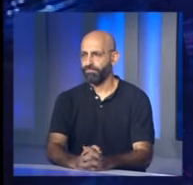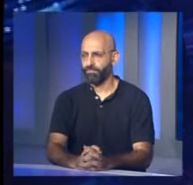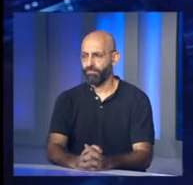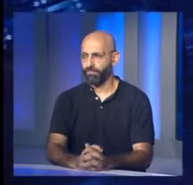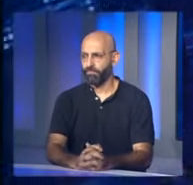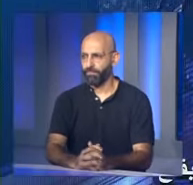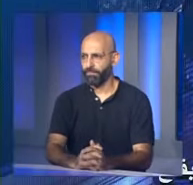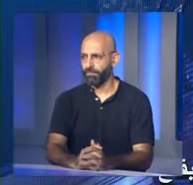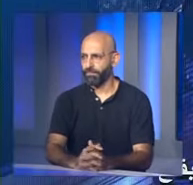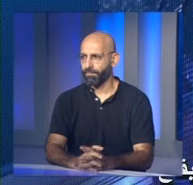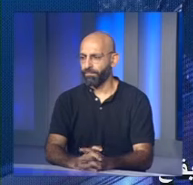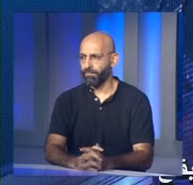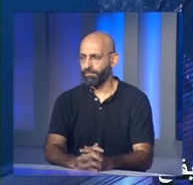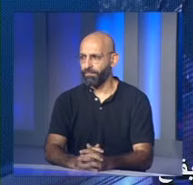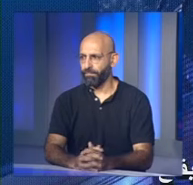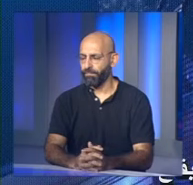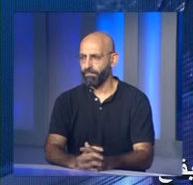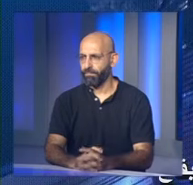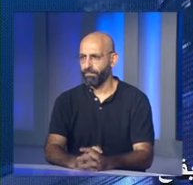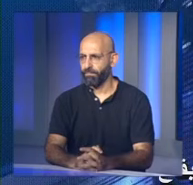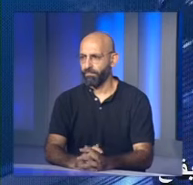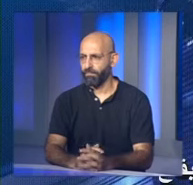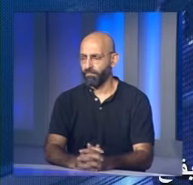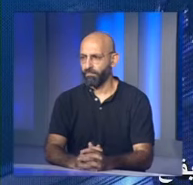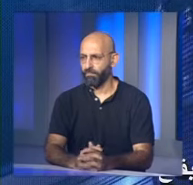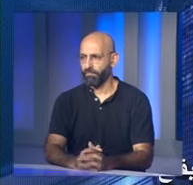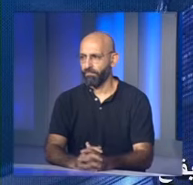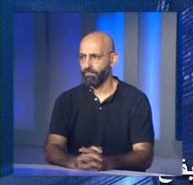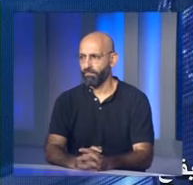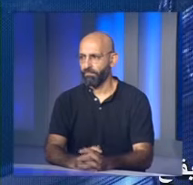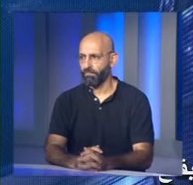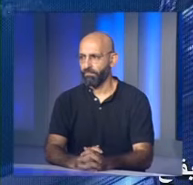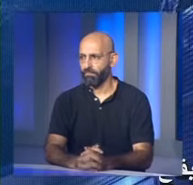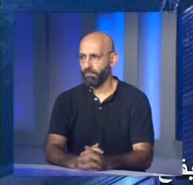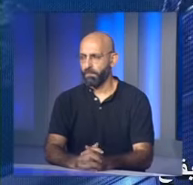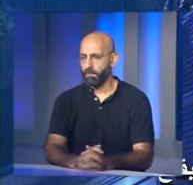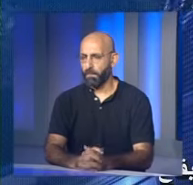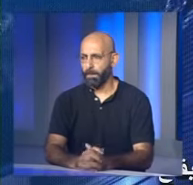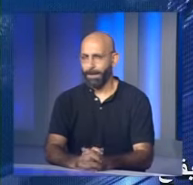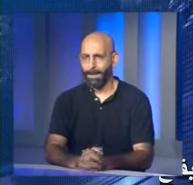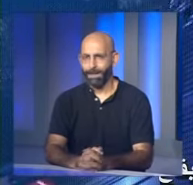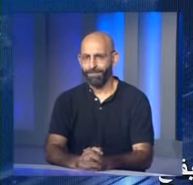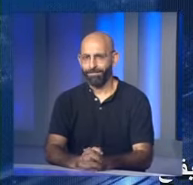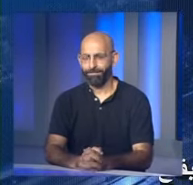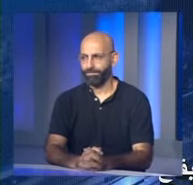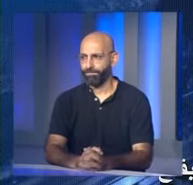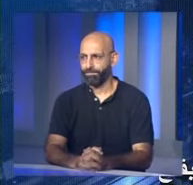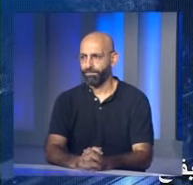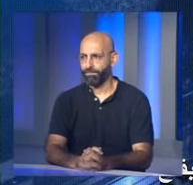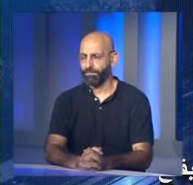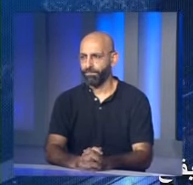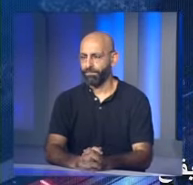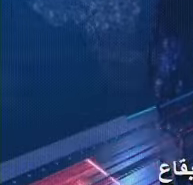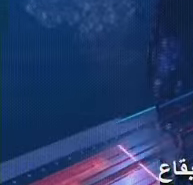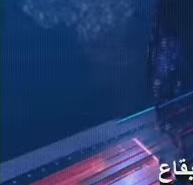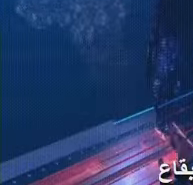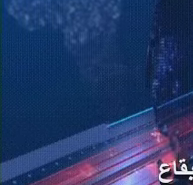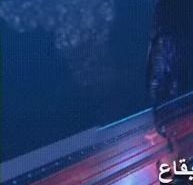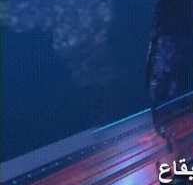محمد ما هي ابرز اليوم الغارات التي سجلت في البقاع وهل هناك من ضحايا مساء